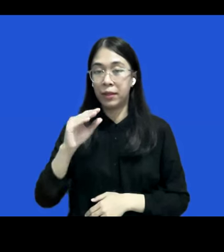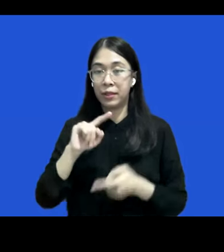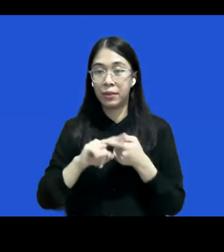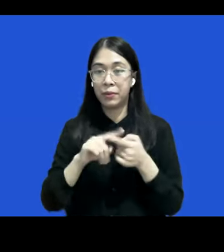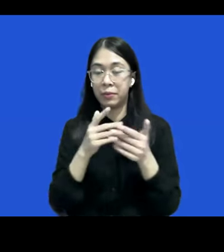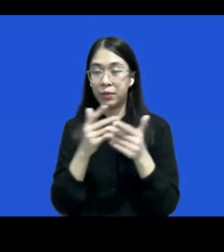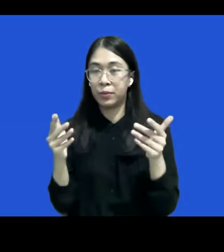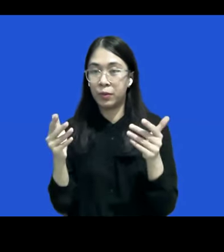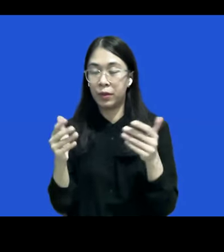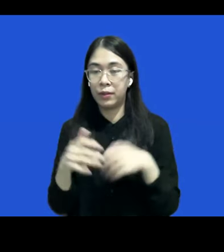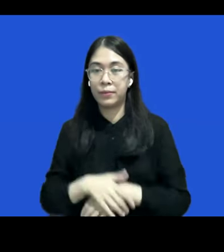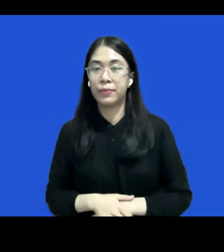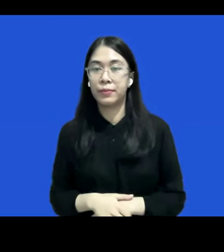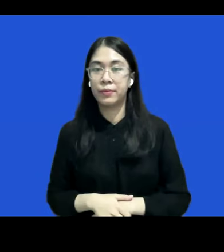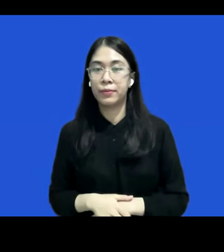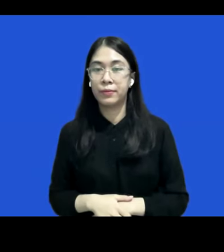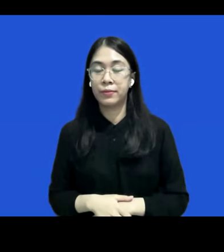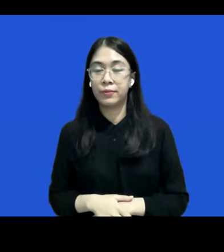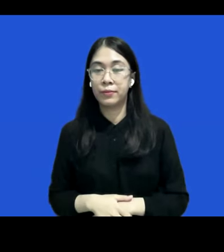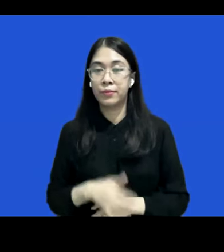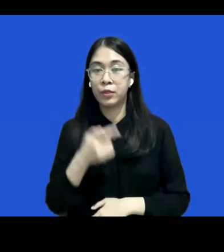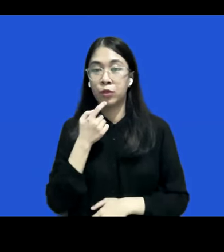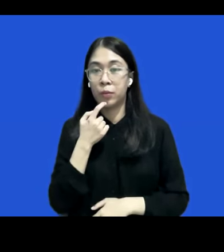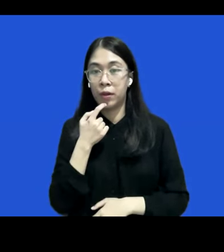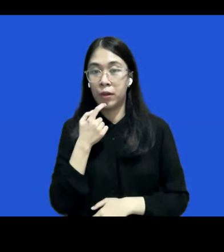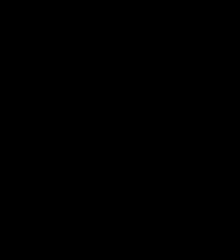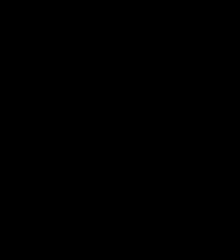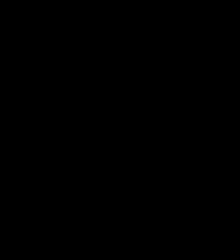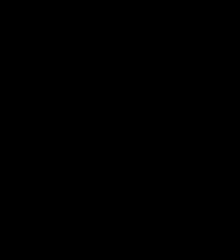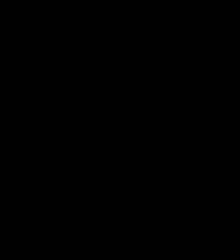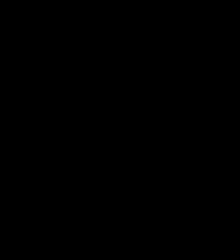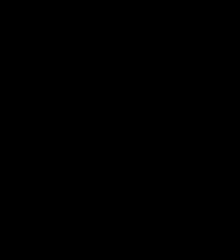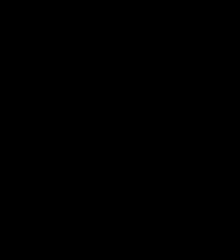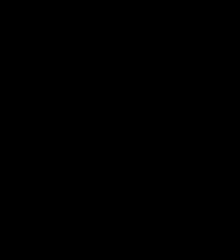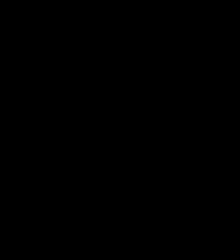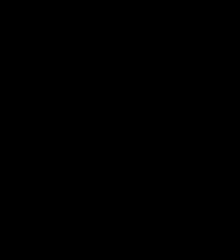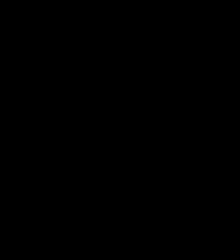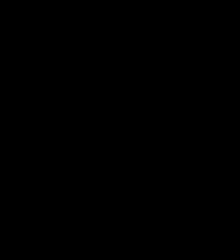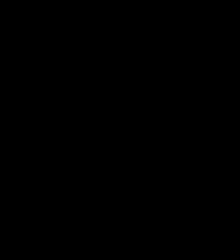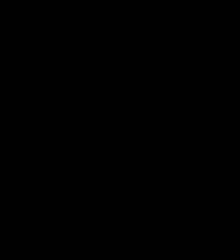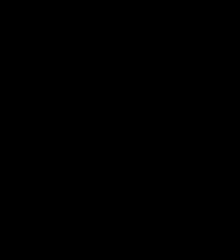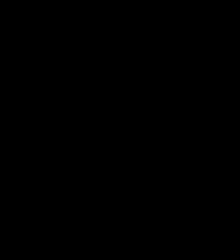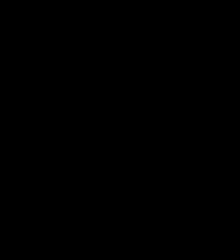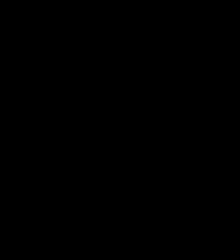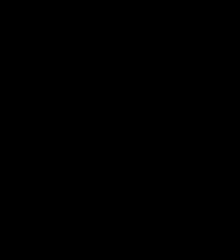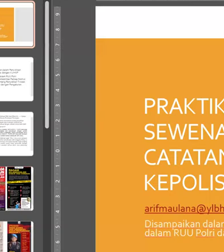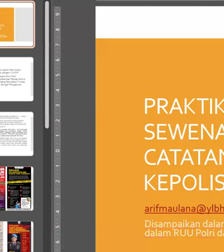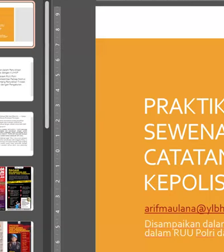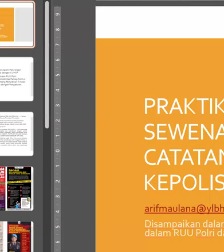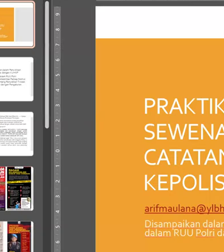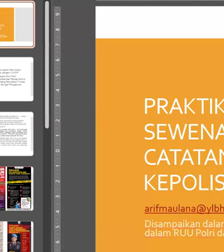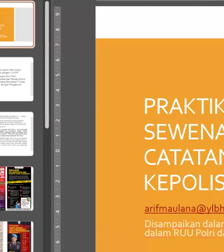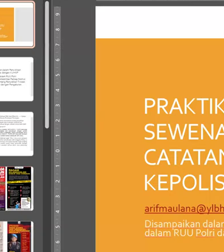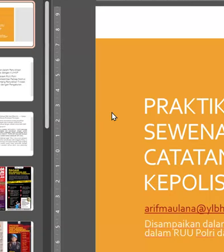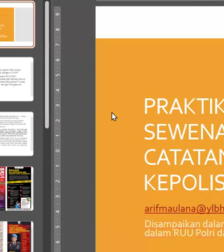semuanya. Saya coba untuk menampilkan slide yang coba saya susun